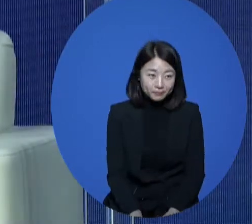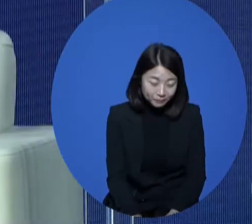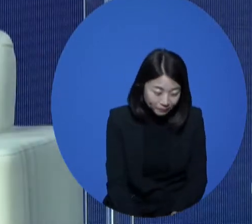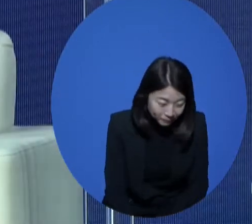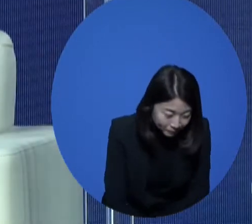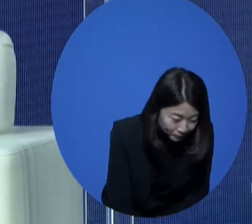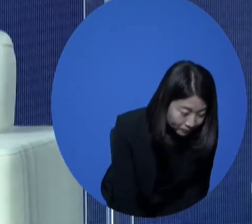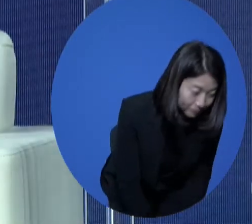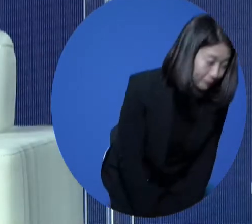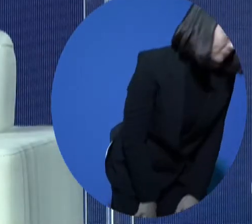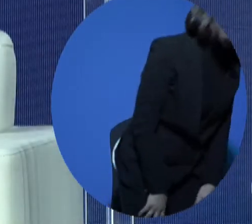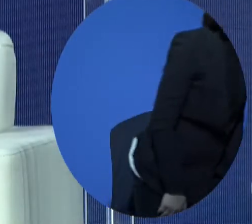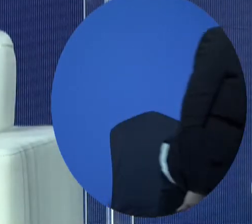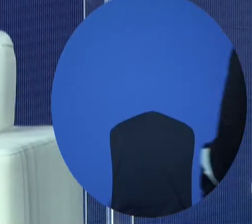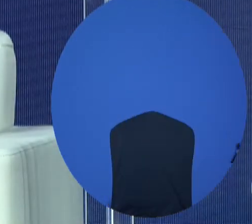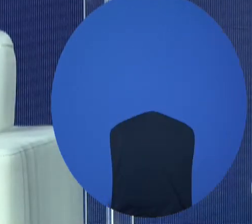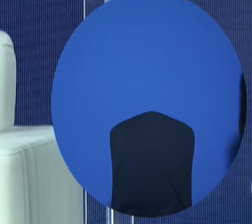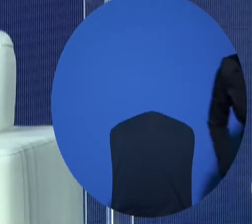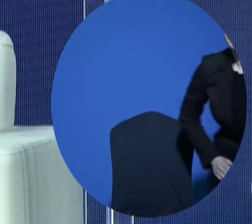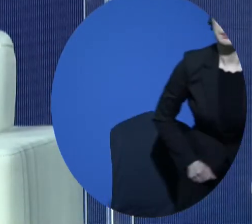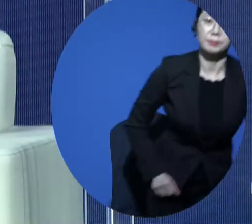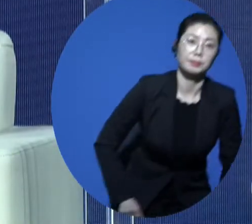네,